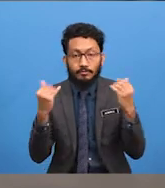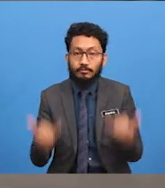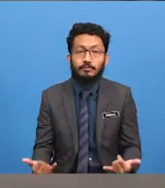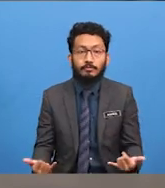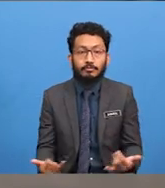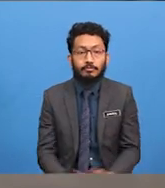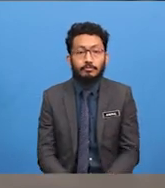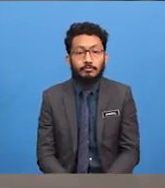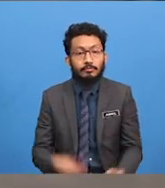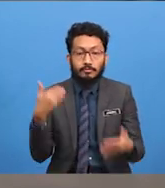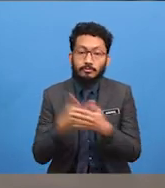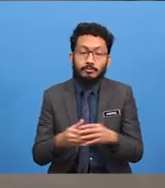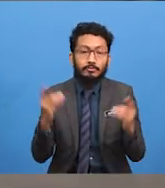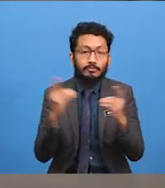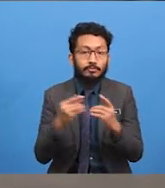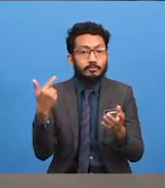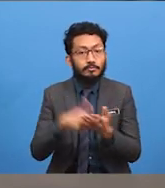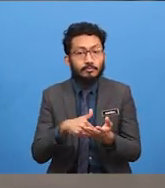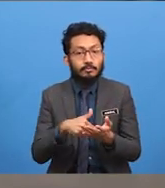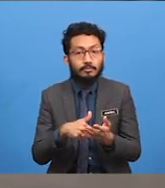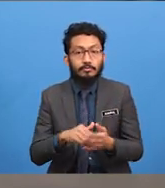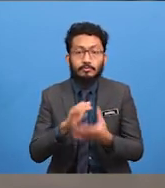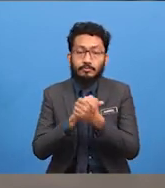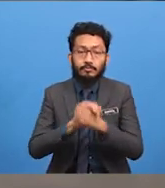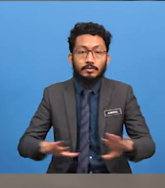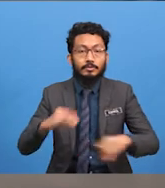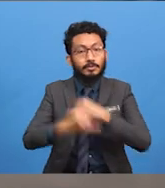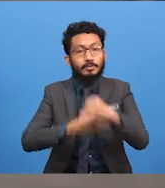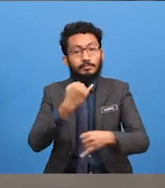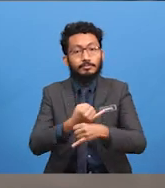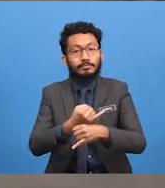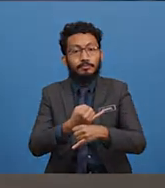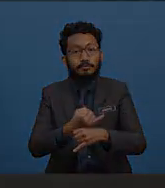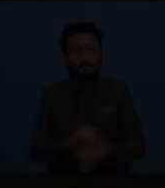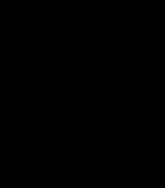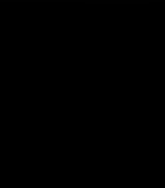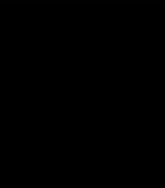ini. Sampai kita jumpa lagi dan selamat maju jaya kepada semua pelajar.